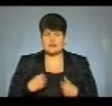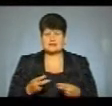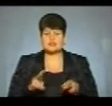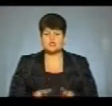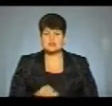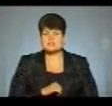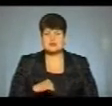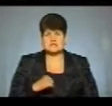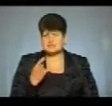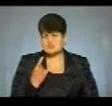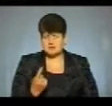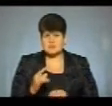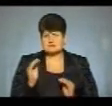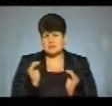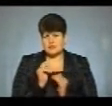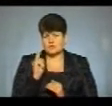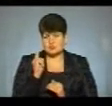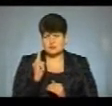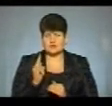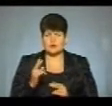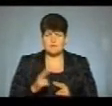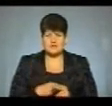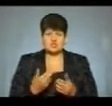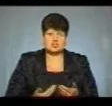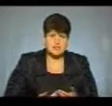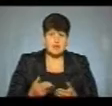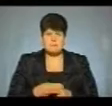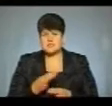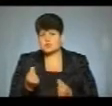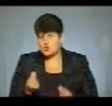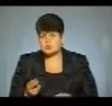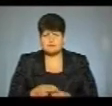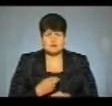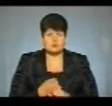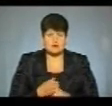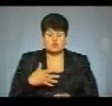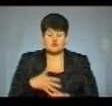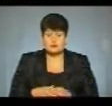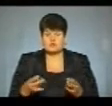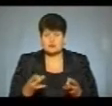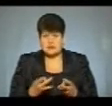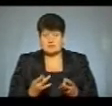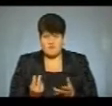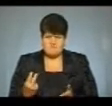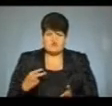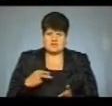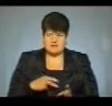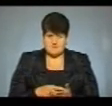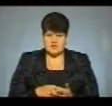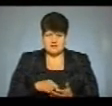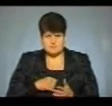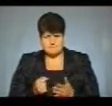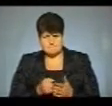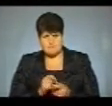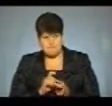сама з маленькою дитиною на руках, без житла, без грошей, без роботи. І я зрозуміла, що треба вставати і йти заради не тільки себе, заради